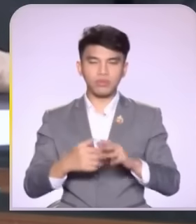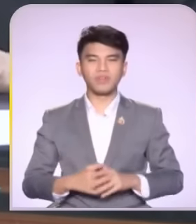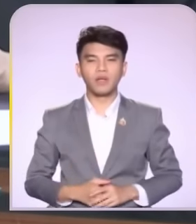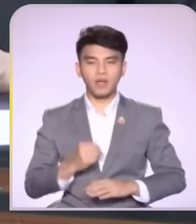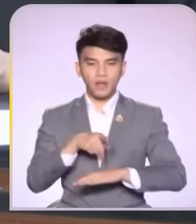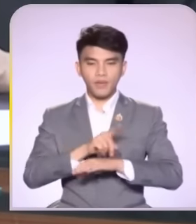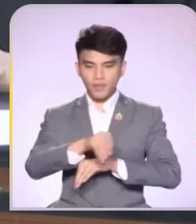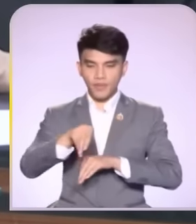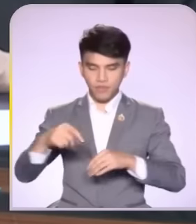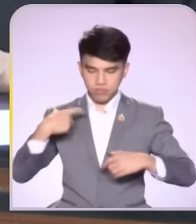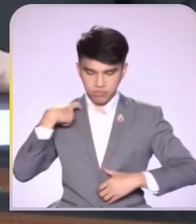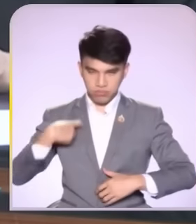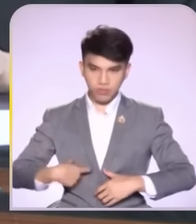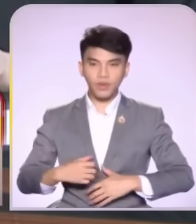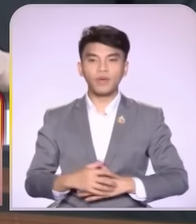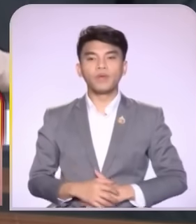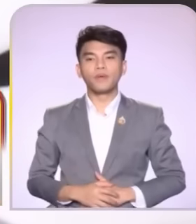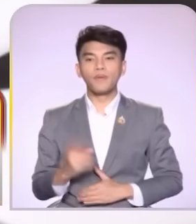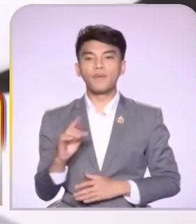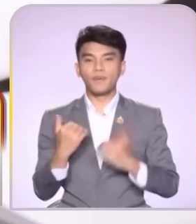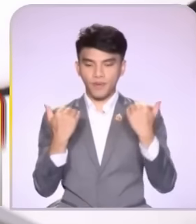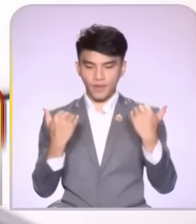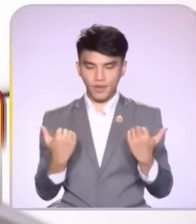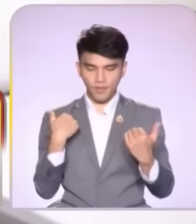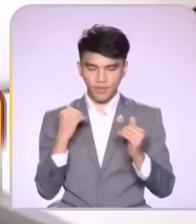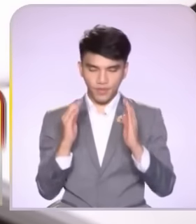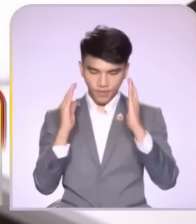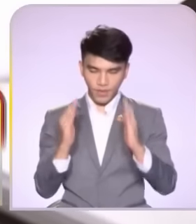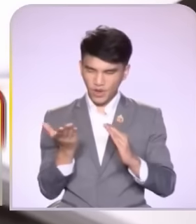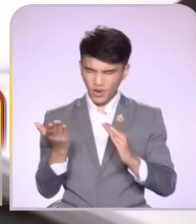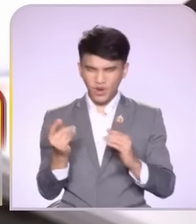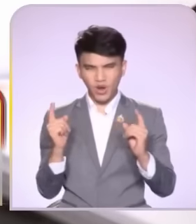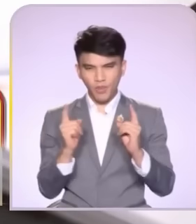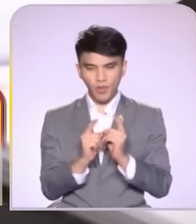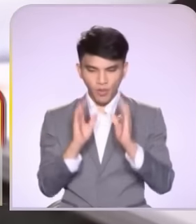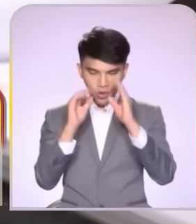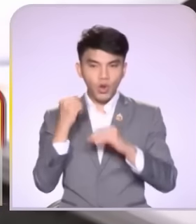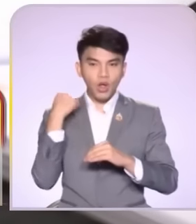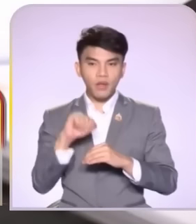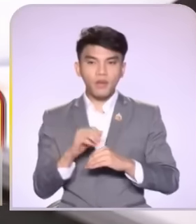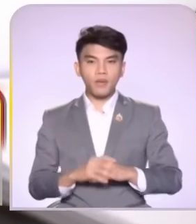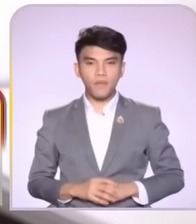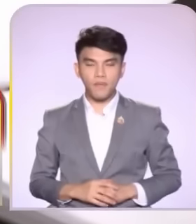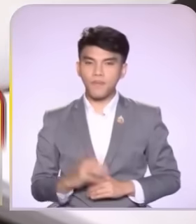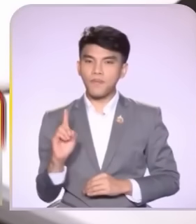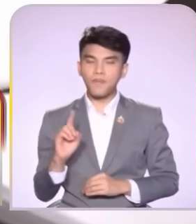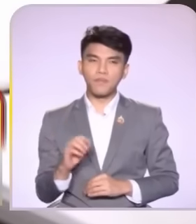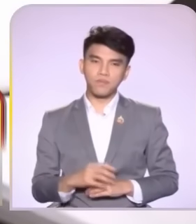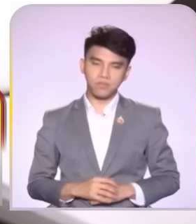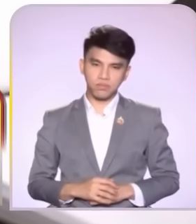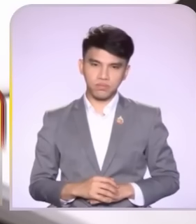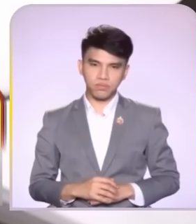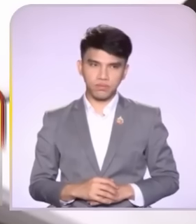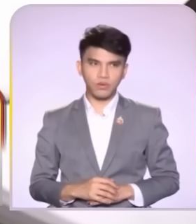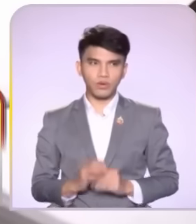านันท์ประธานเครือข่ายทนายคลายทุกข์บอกว่าตอนนี้มีผู้เสียหายติดต่อมาแล้วเกือบ10คนและติดต่อคุณต้นอ้อ